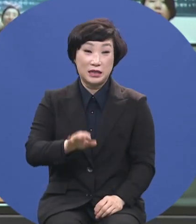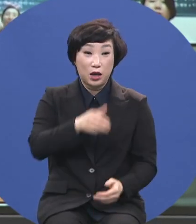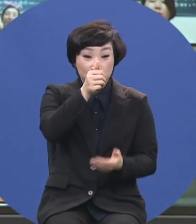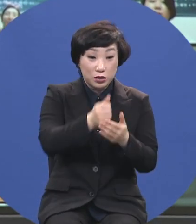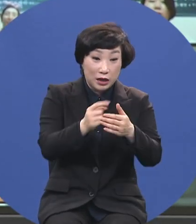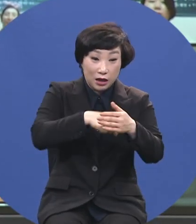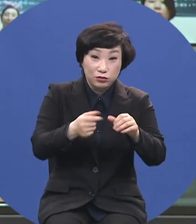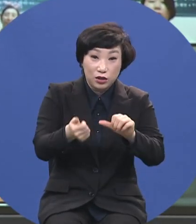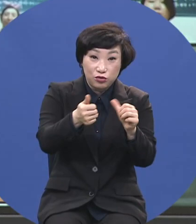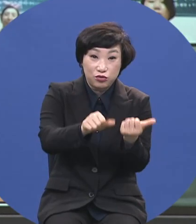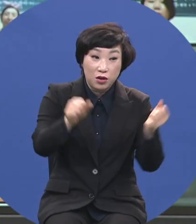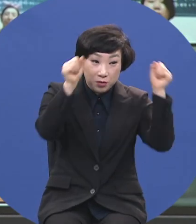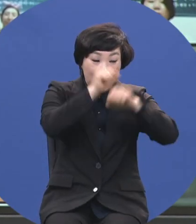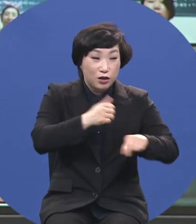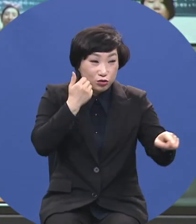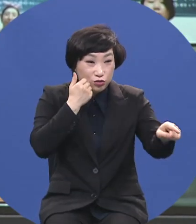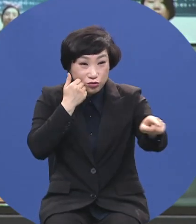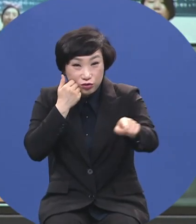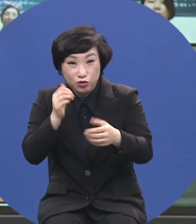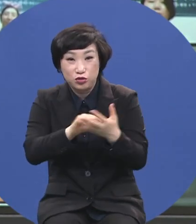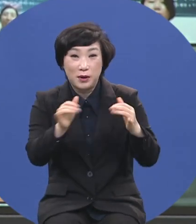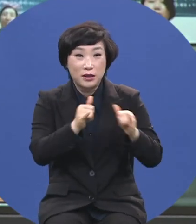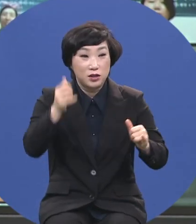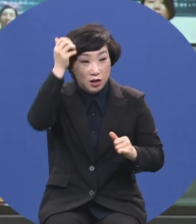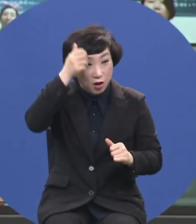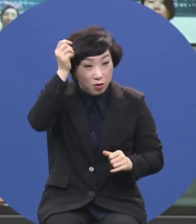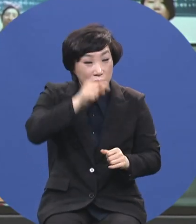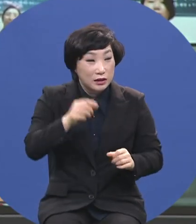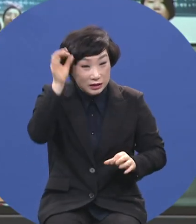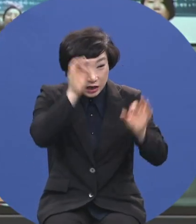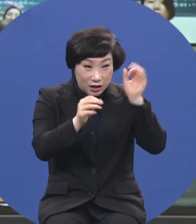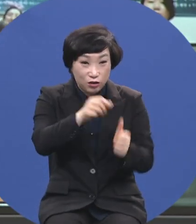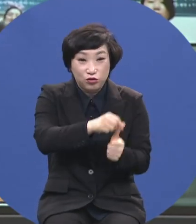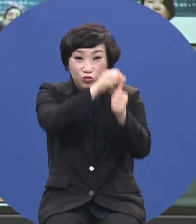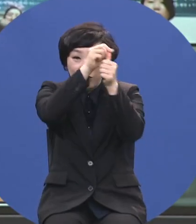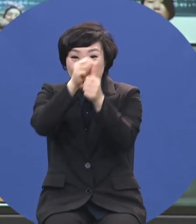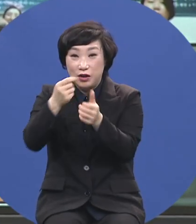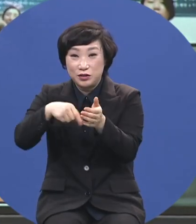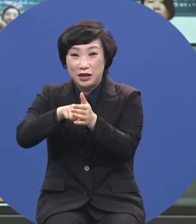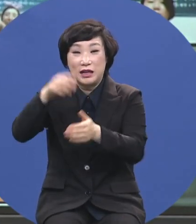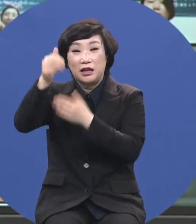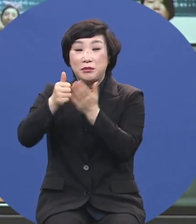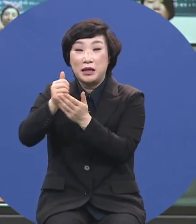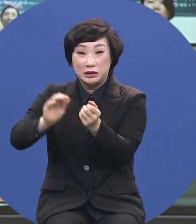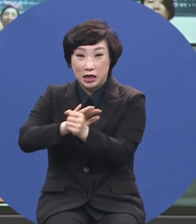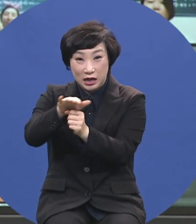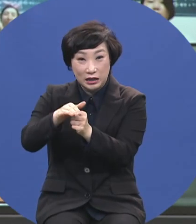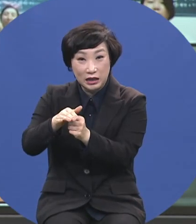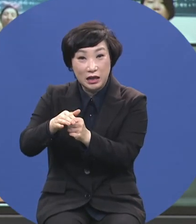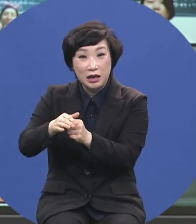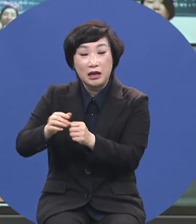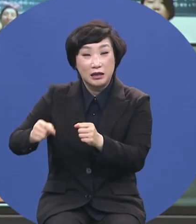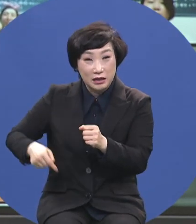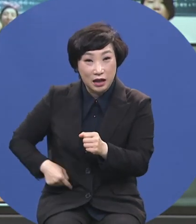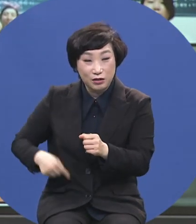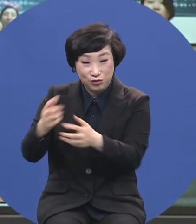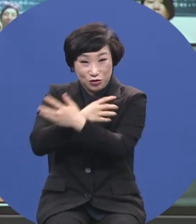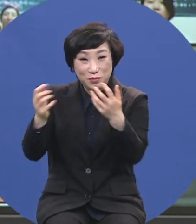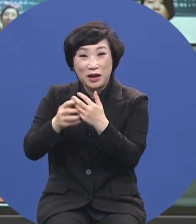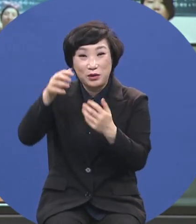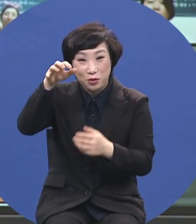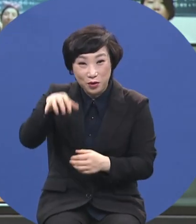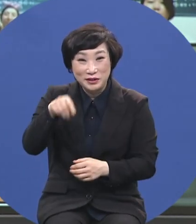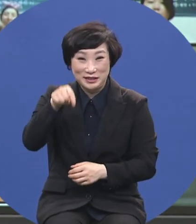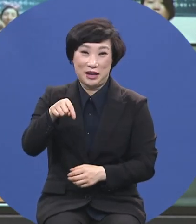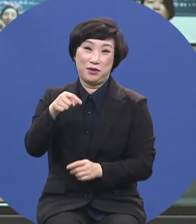아래서 죽어 멸망하는 영혼을 찾아 구원하시려는 하나님의 사랑의 양심이 파도치는